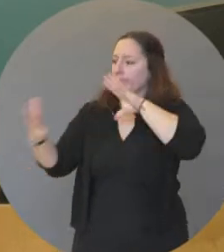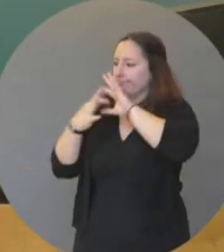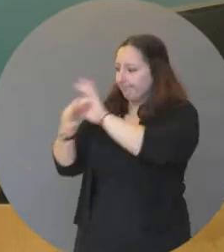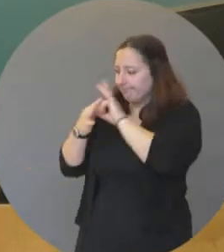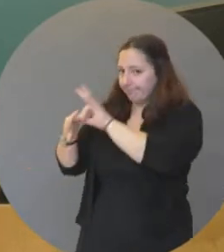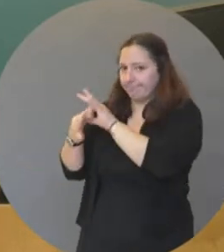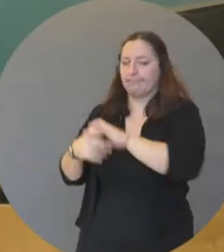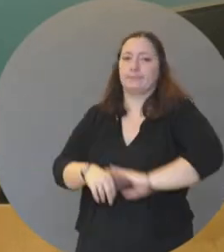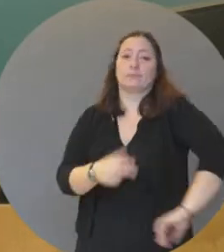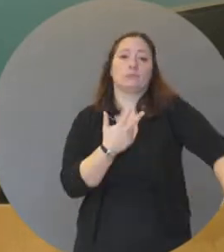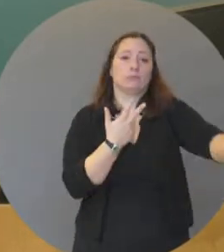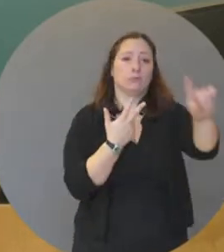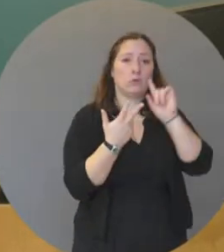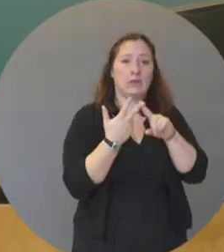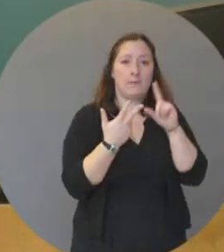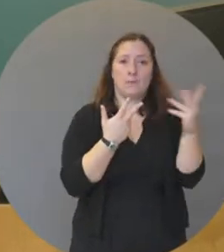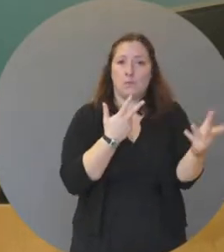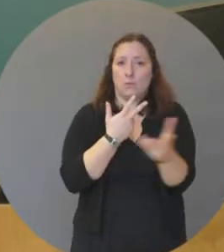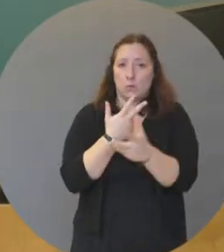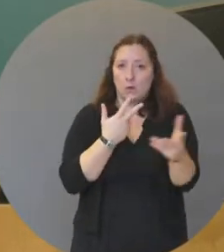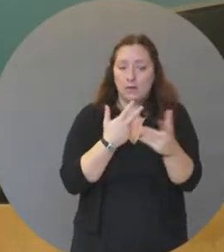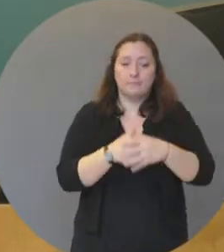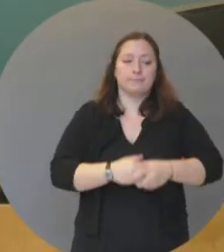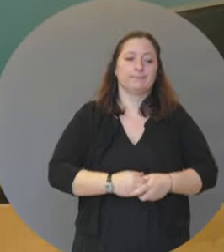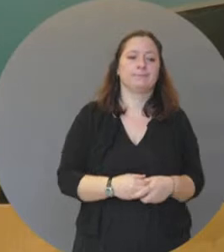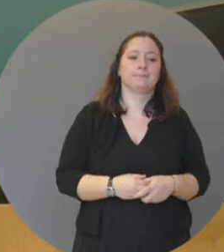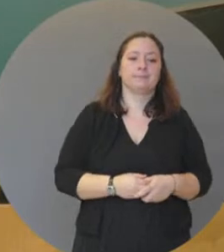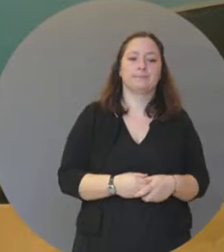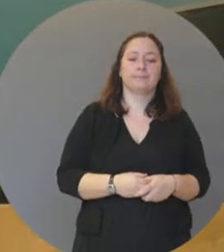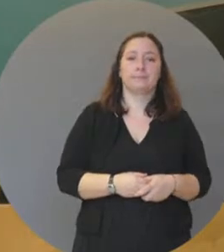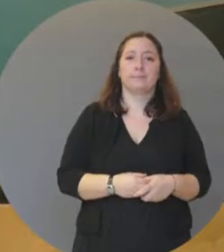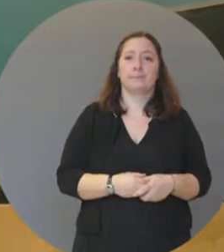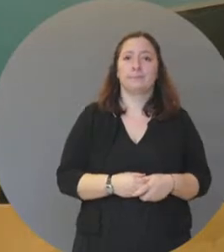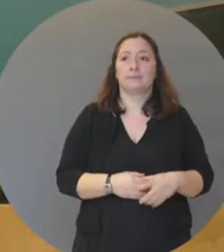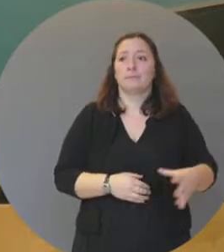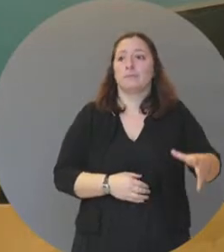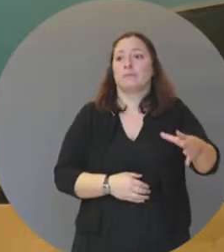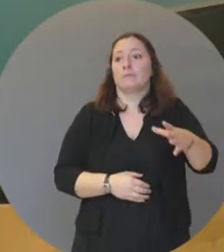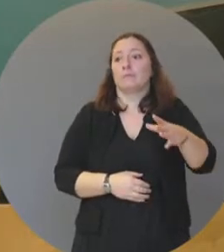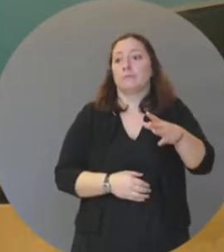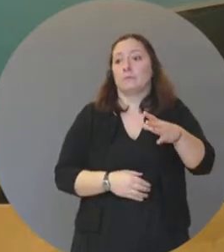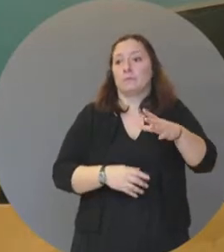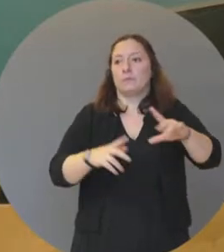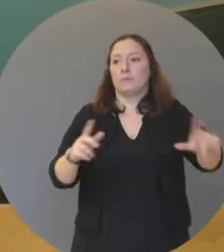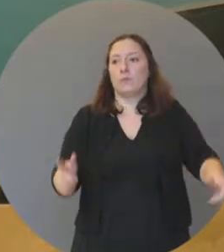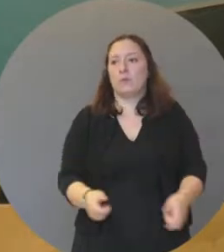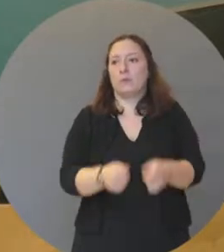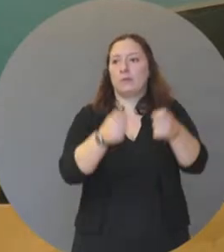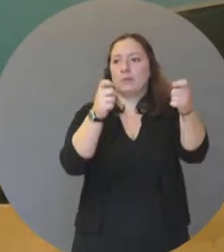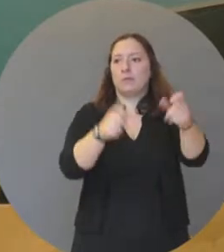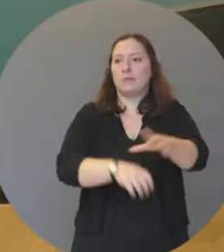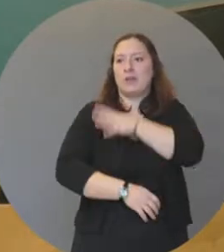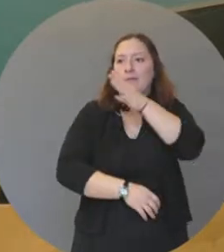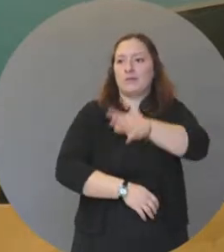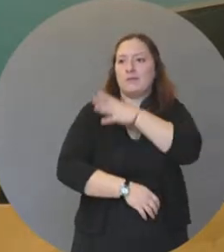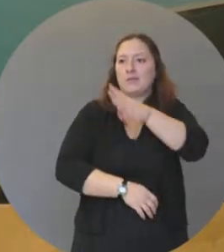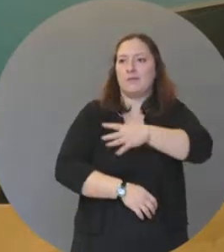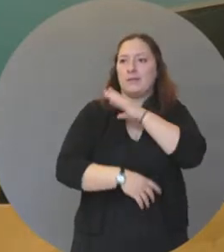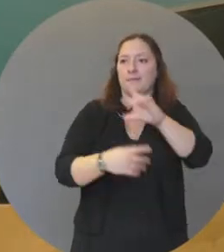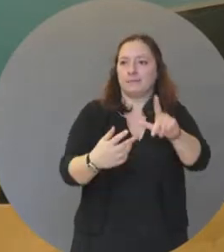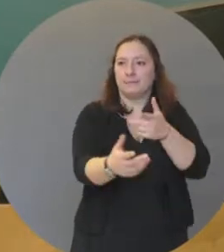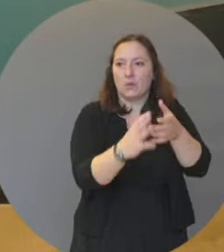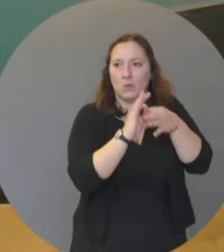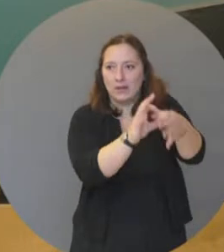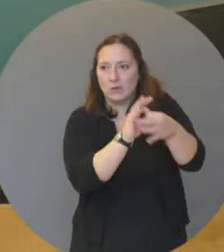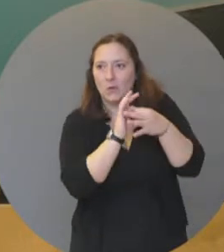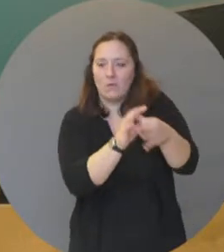la communauté éducative notamment pour prendre en considération les questions du lieu pertinent de distribution